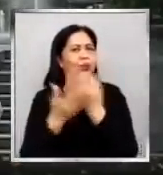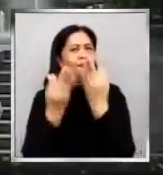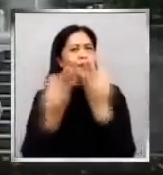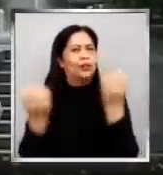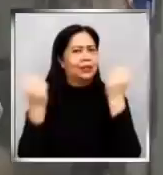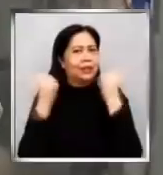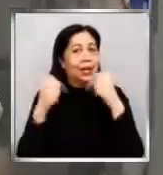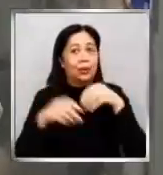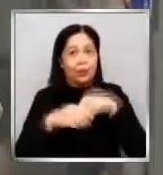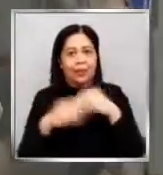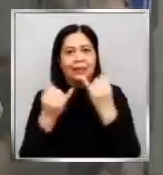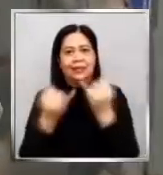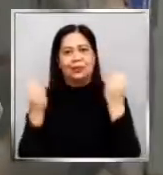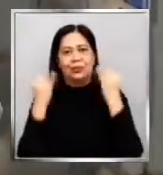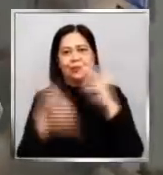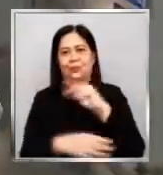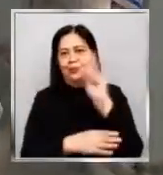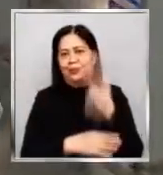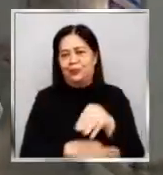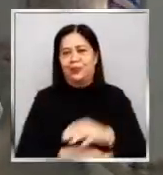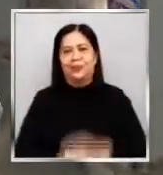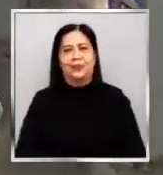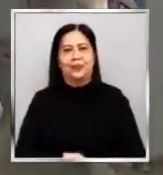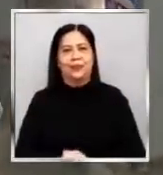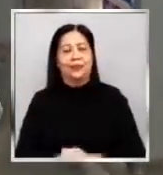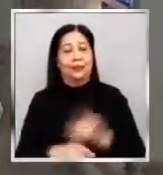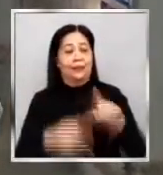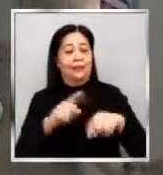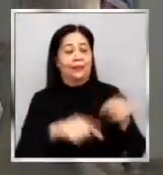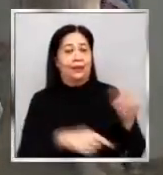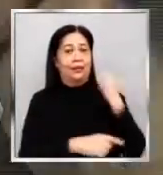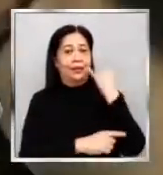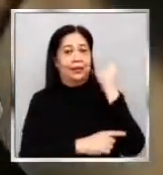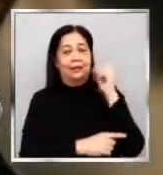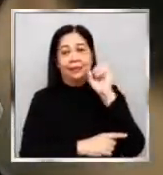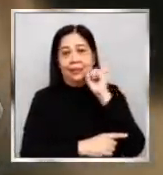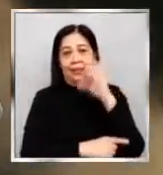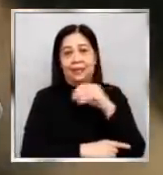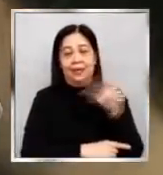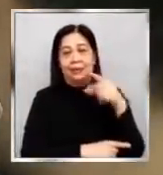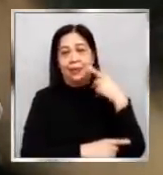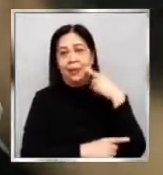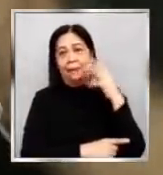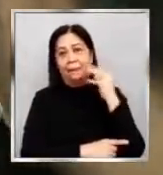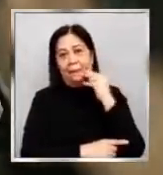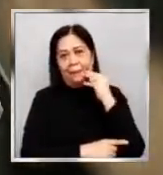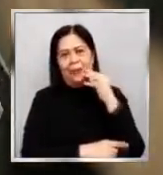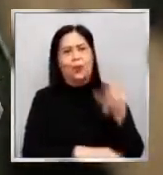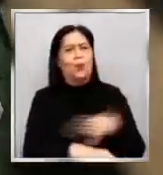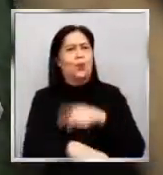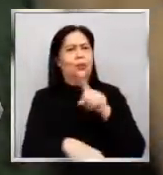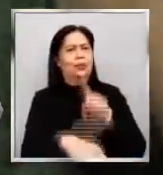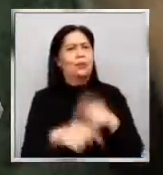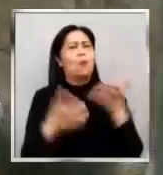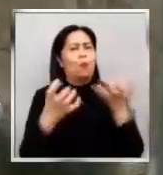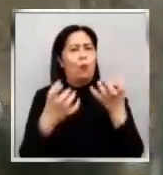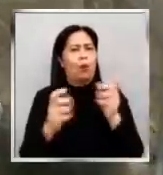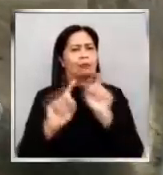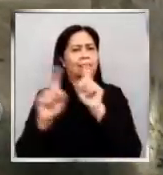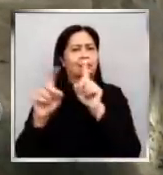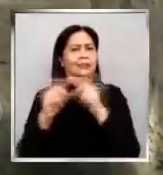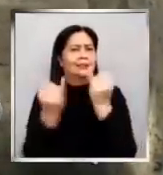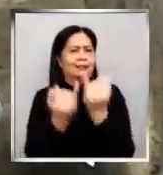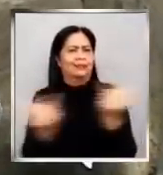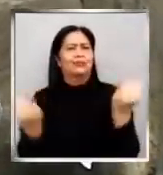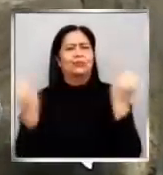sa Maynila? Ang magkaibigang sina Ja Abcede at Cola Miranda, matagal na raw gustong puntahan ang Intramuros, lalo